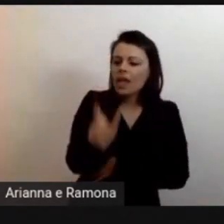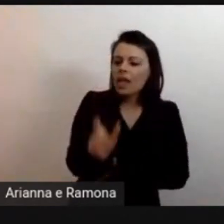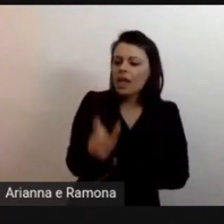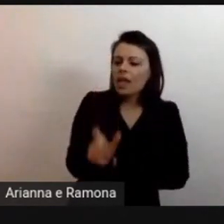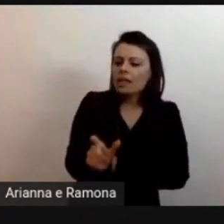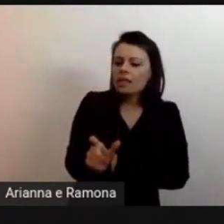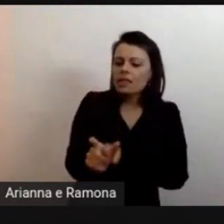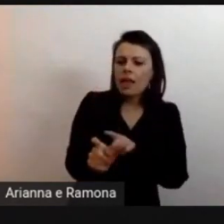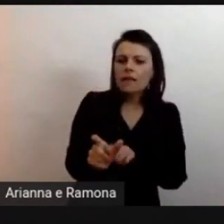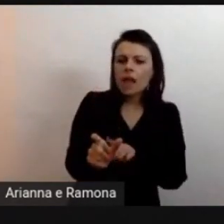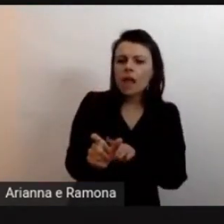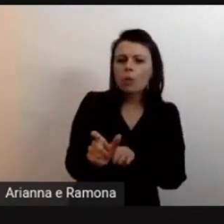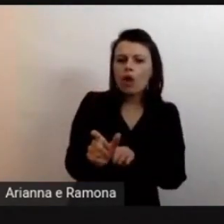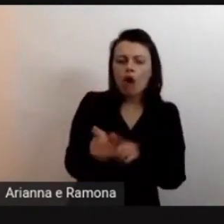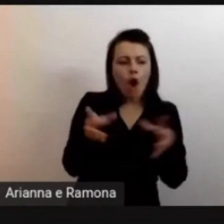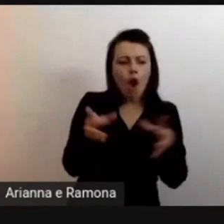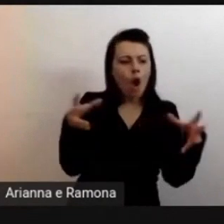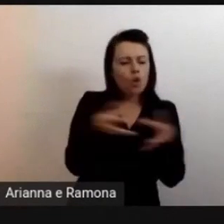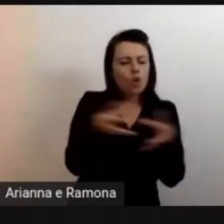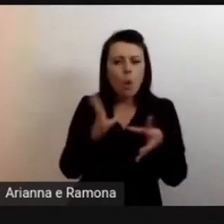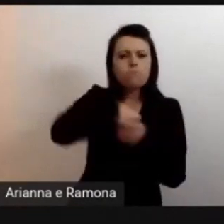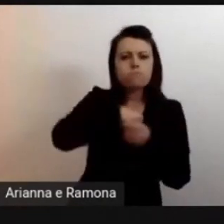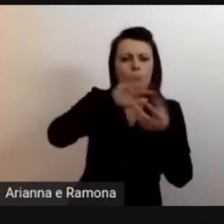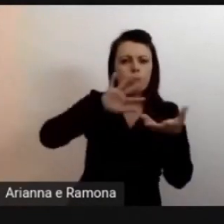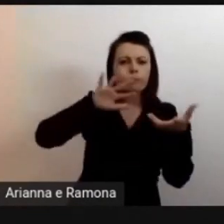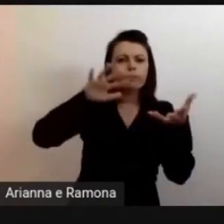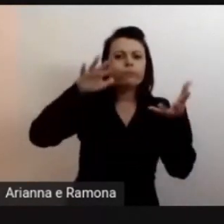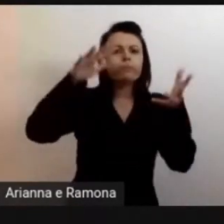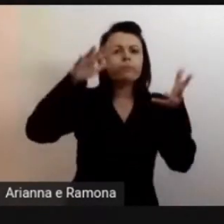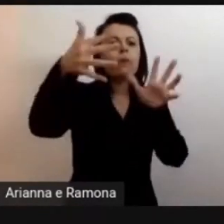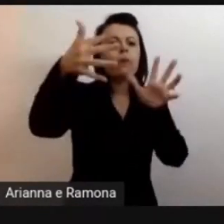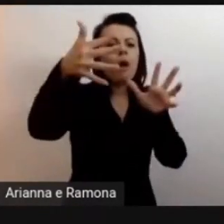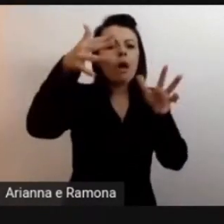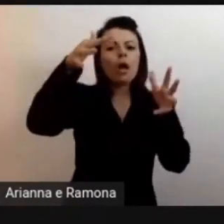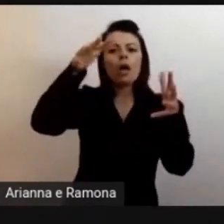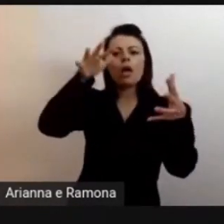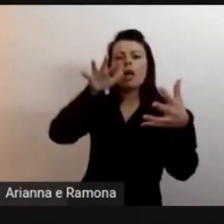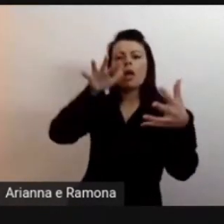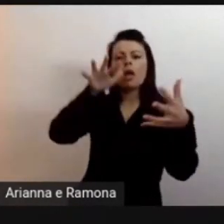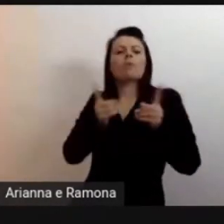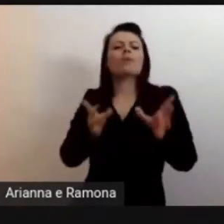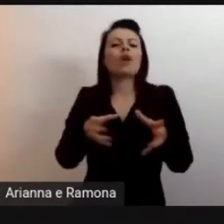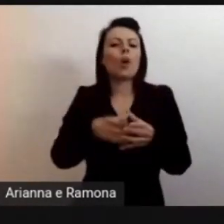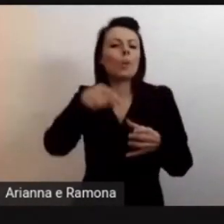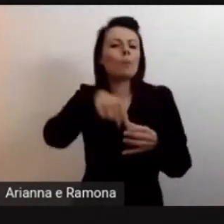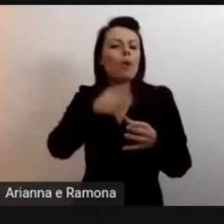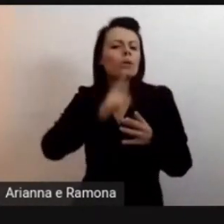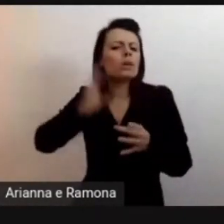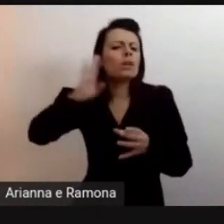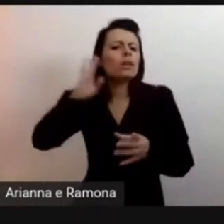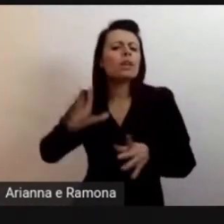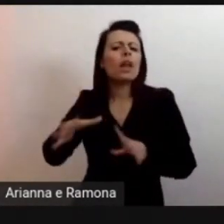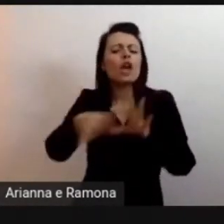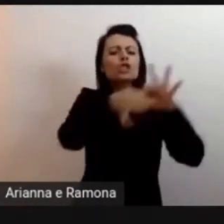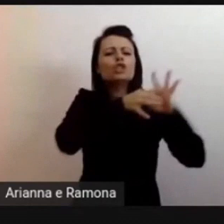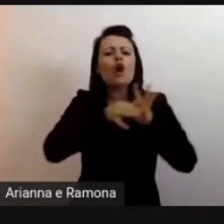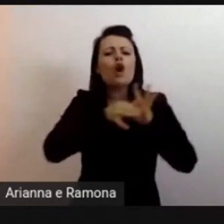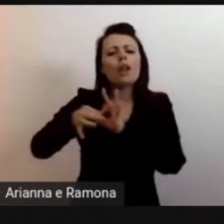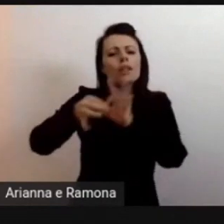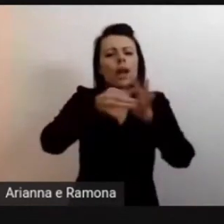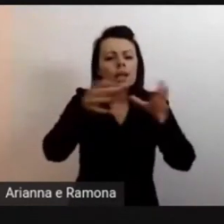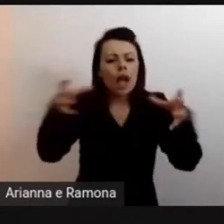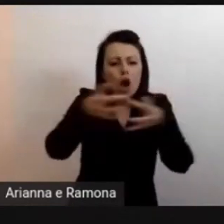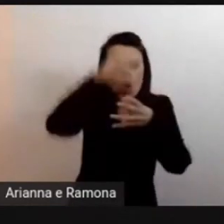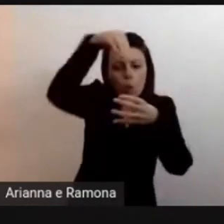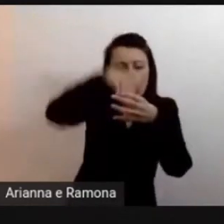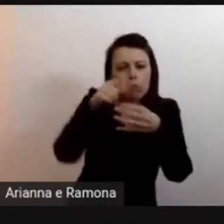come dice volte all'anno che ricevuto per cui il concetto di solidarietà all'intero gruppo non è